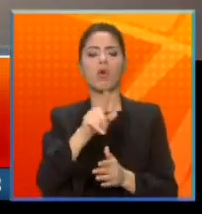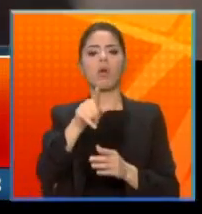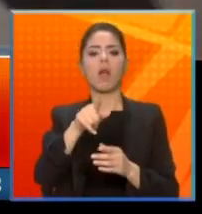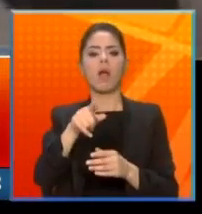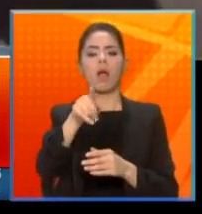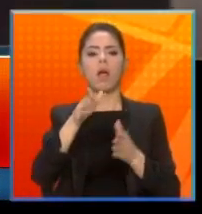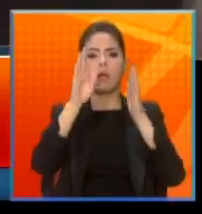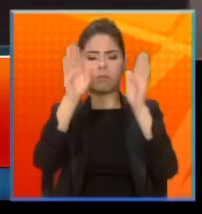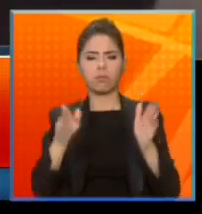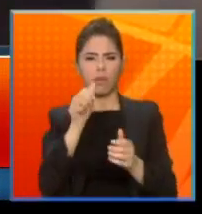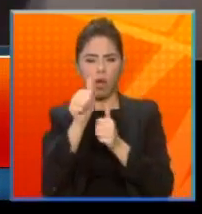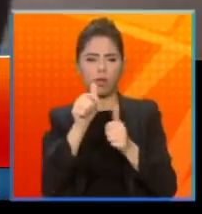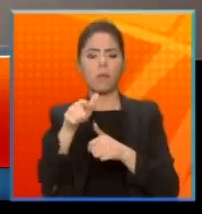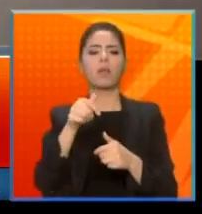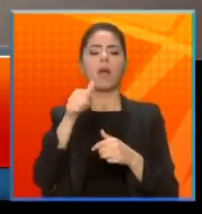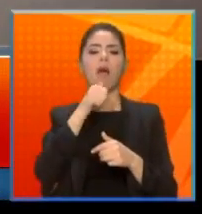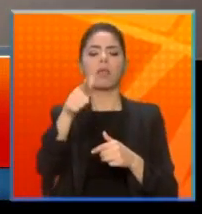attı.